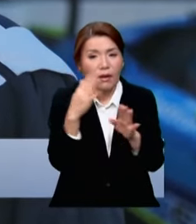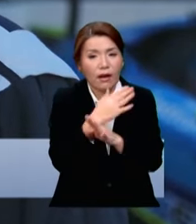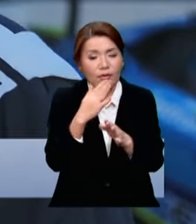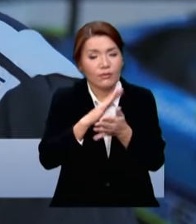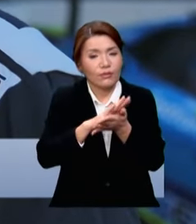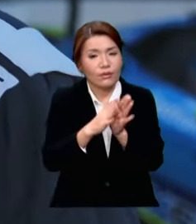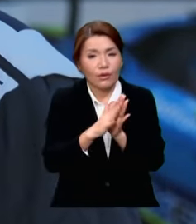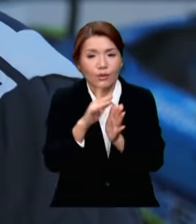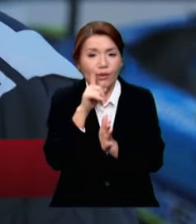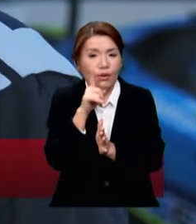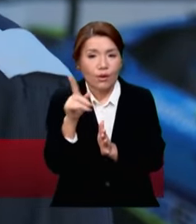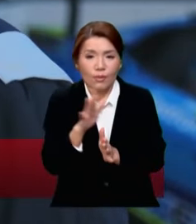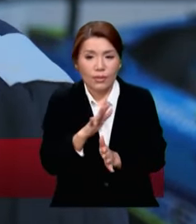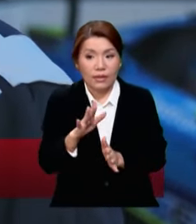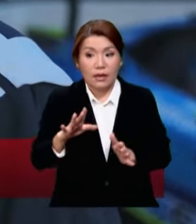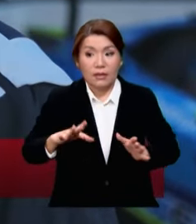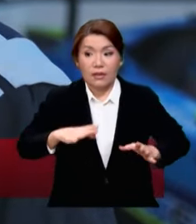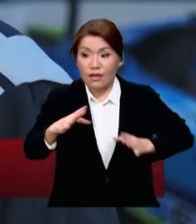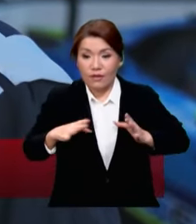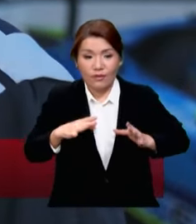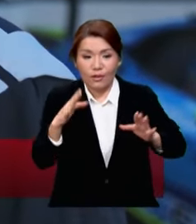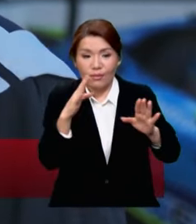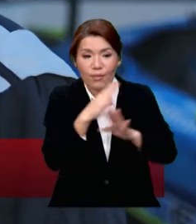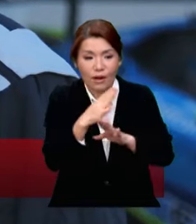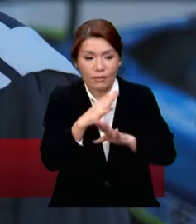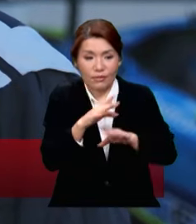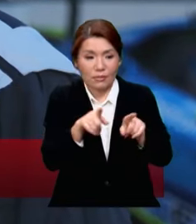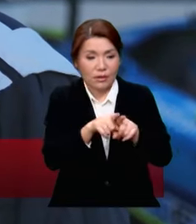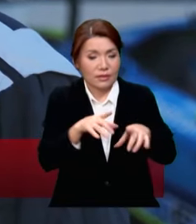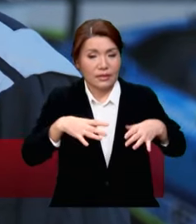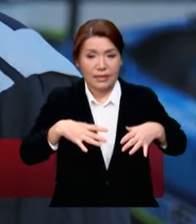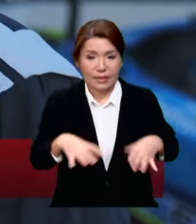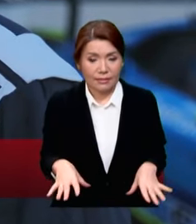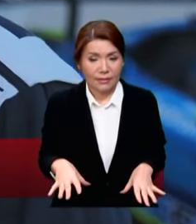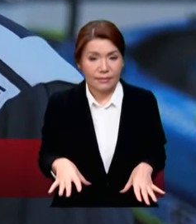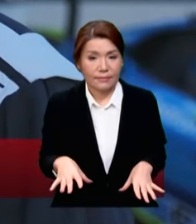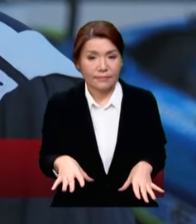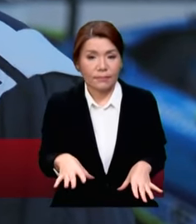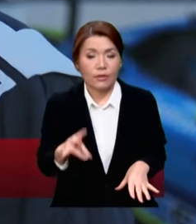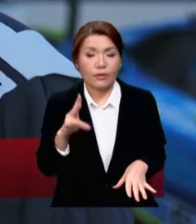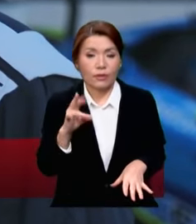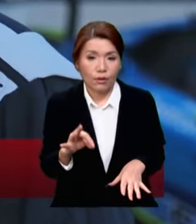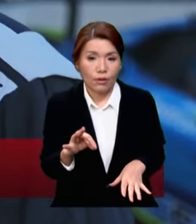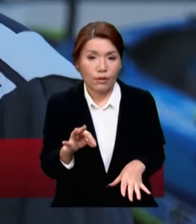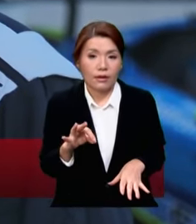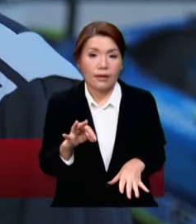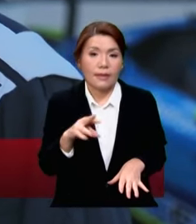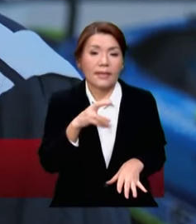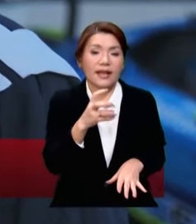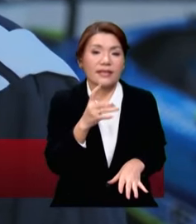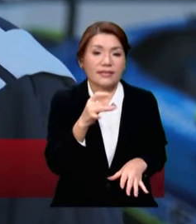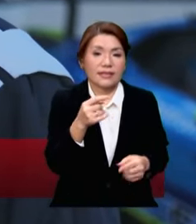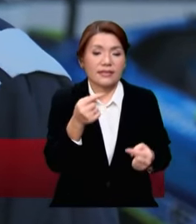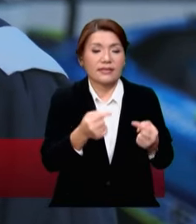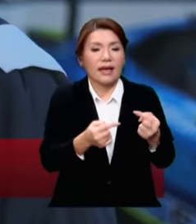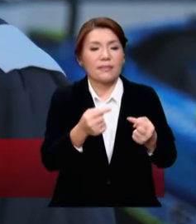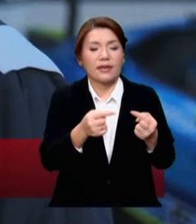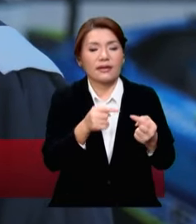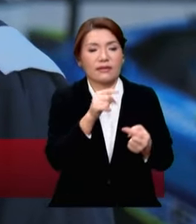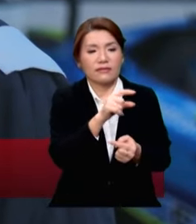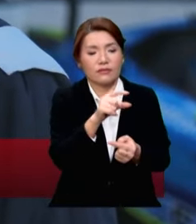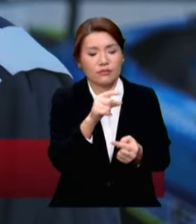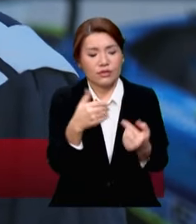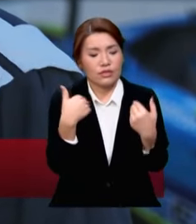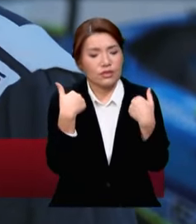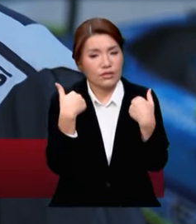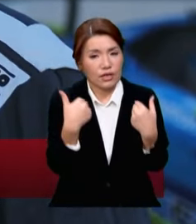условия, которых не было даже в тренировках, потому что все время тренировались по дождю. Вот. Ну и прессинг соперников достаточно